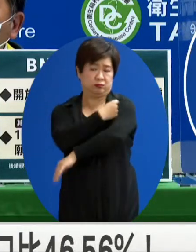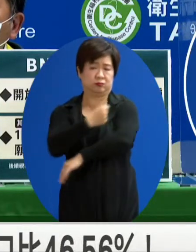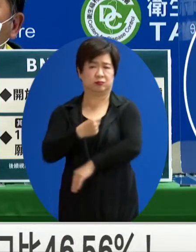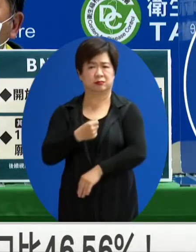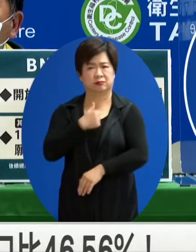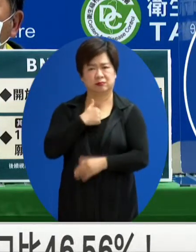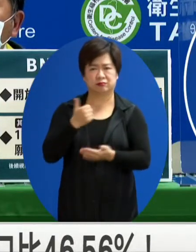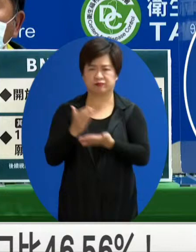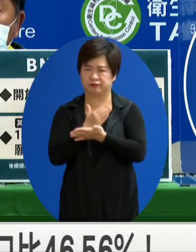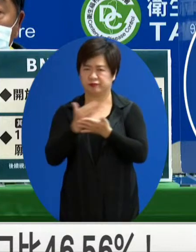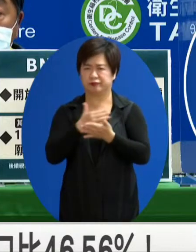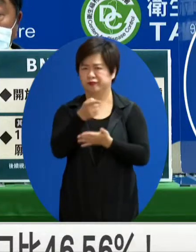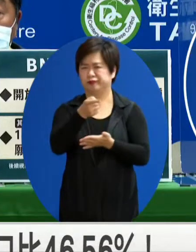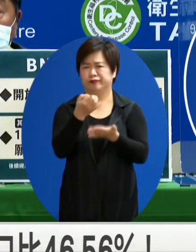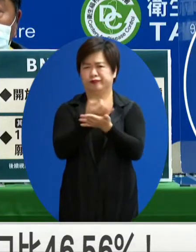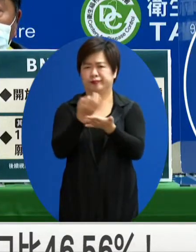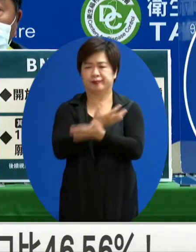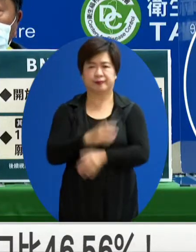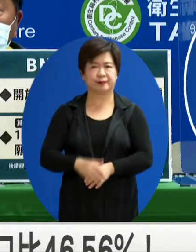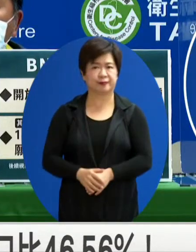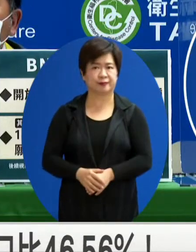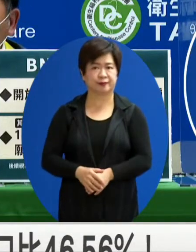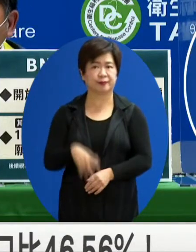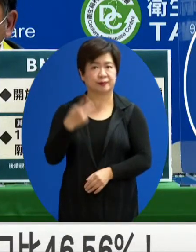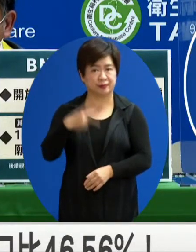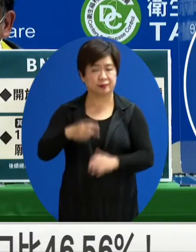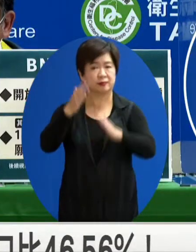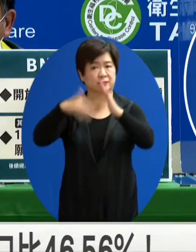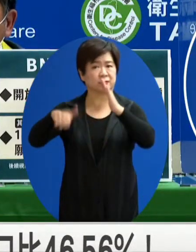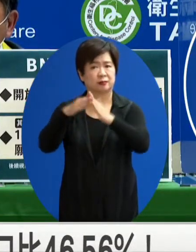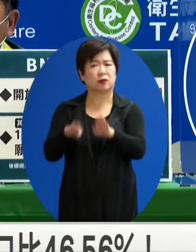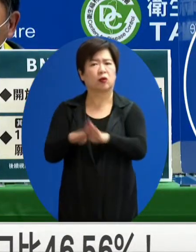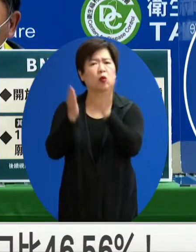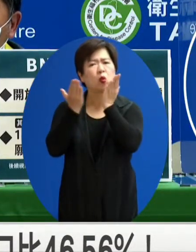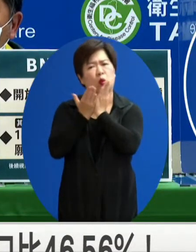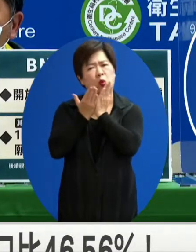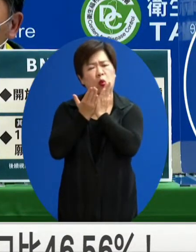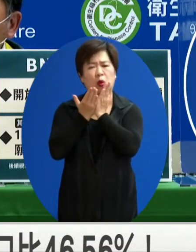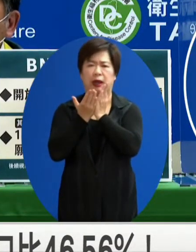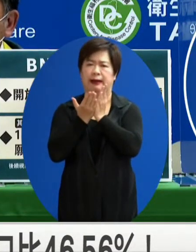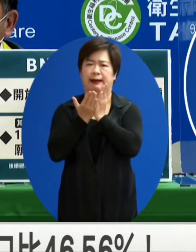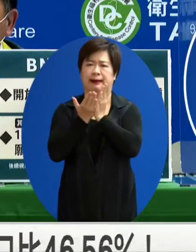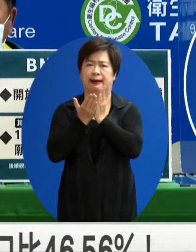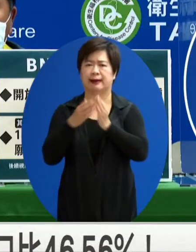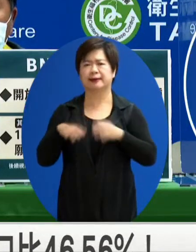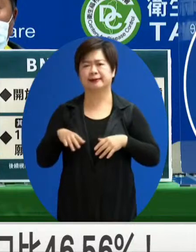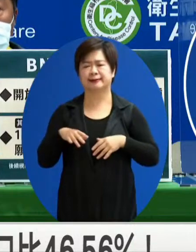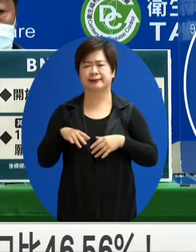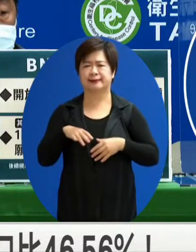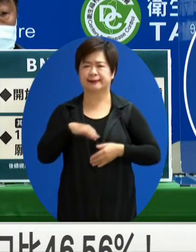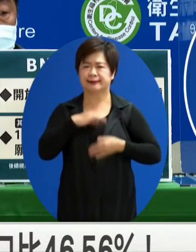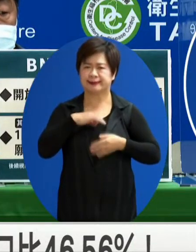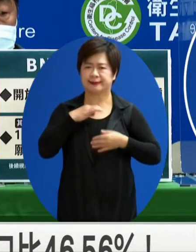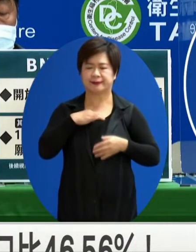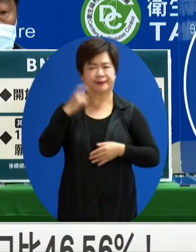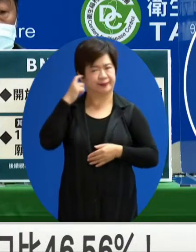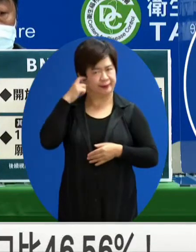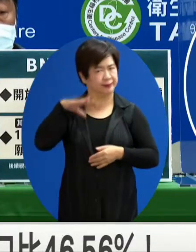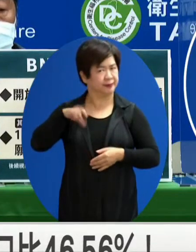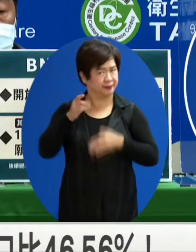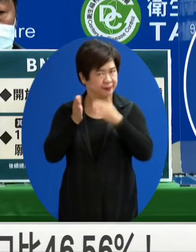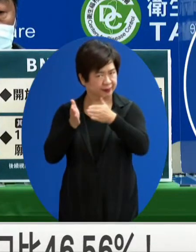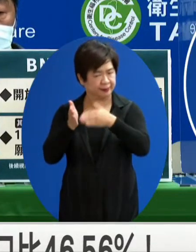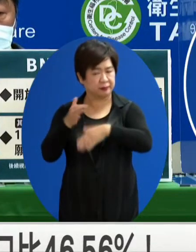会比较少，而且当然一方面学校开学多少也是在我们在考虑的范围之内，所以我们先把这